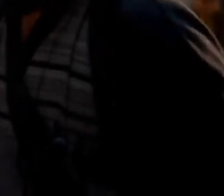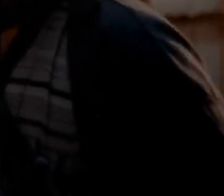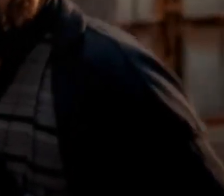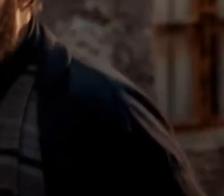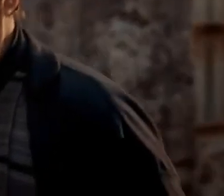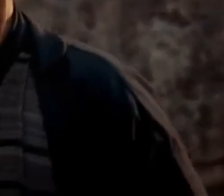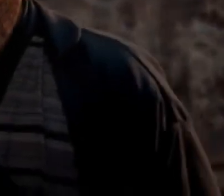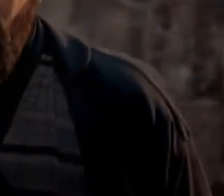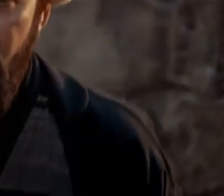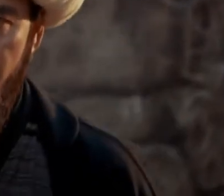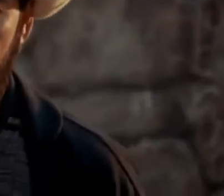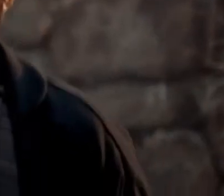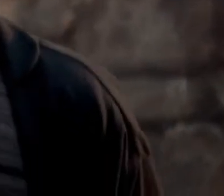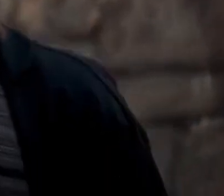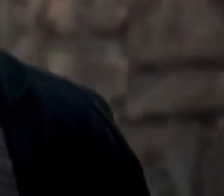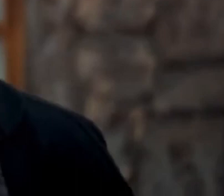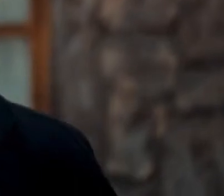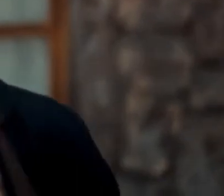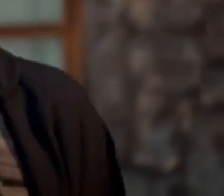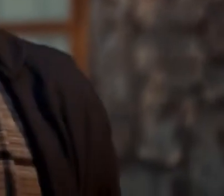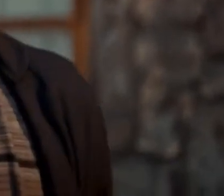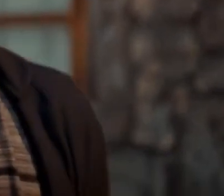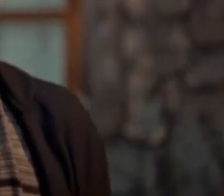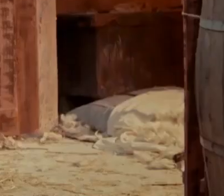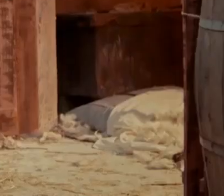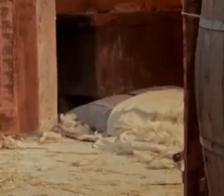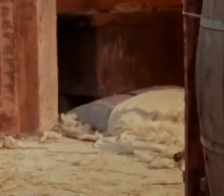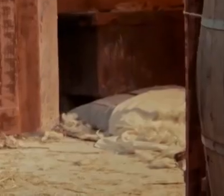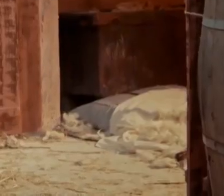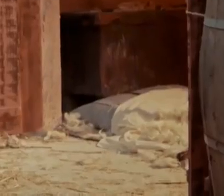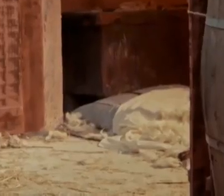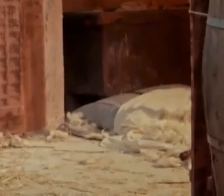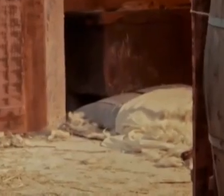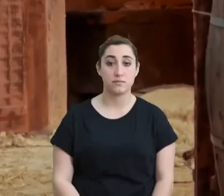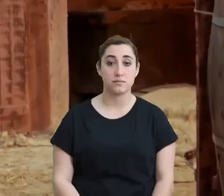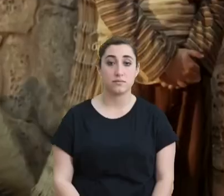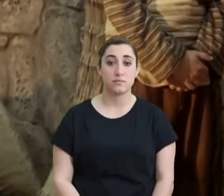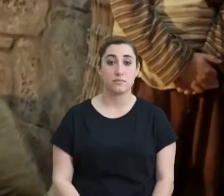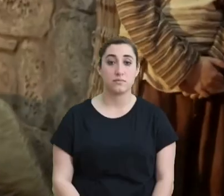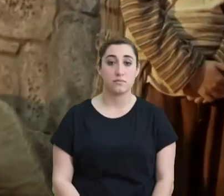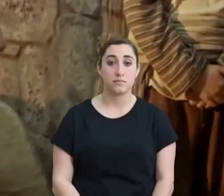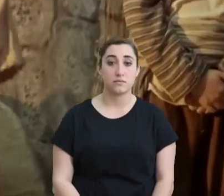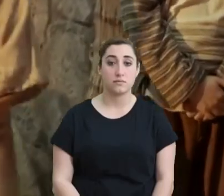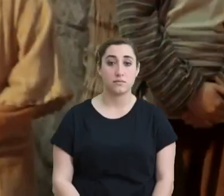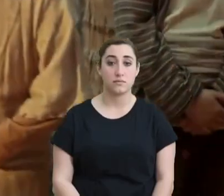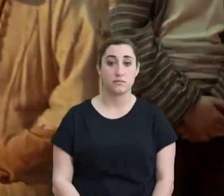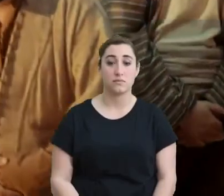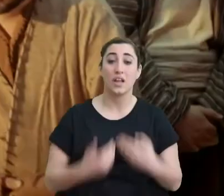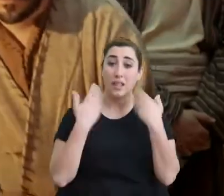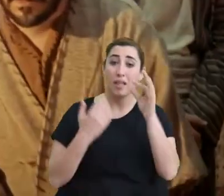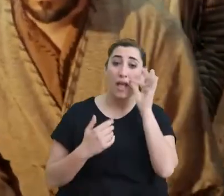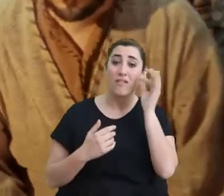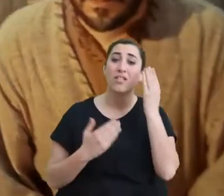Yunus elinde fermanla burnundan soluyarak dar ve kısa çarşı sokaklarında ilerliyor. Numan'la Ayşe yanından geçiyorlar. Kadı